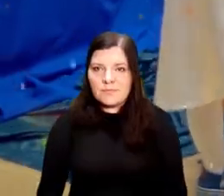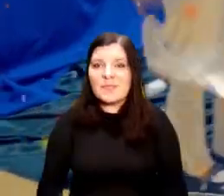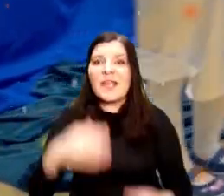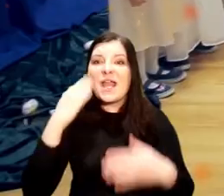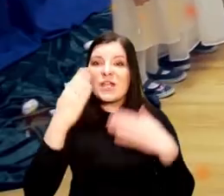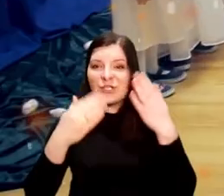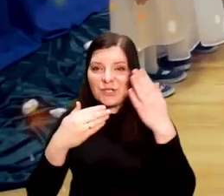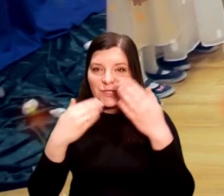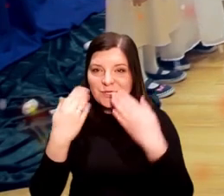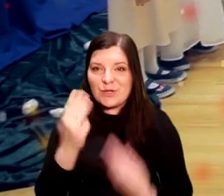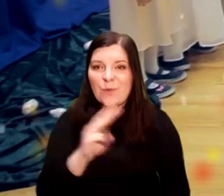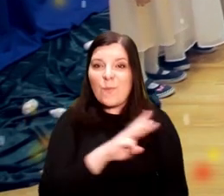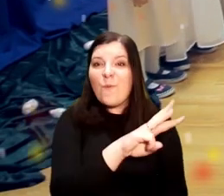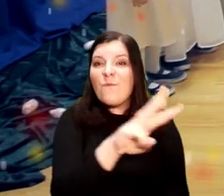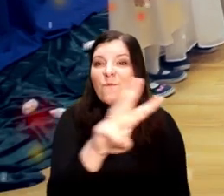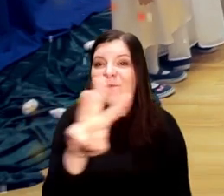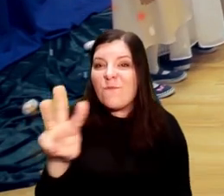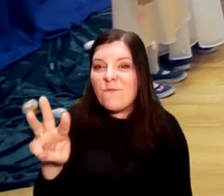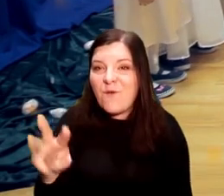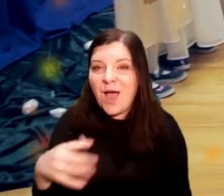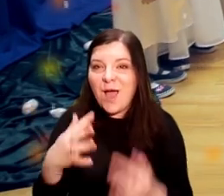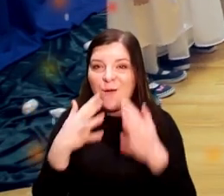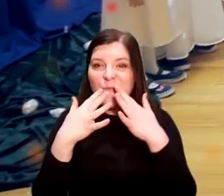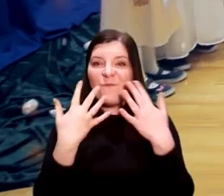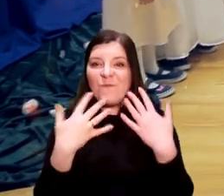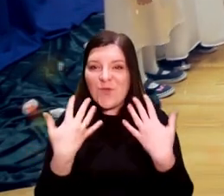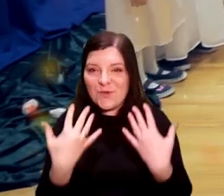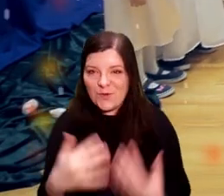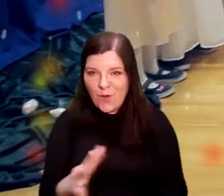Widzimy wam cały świąt!